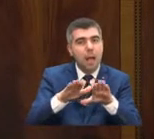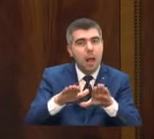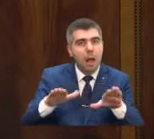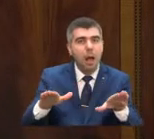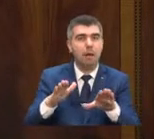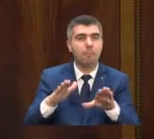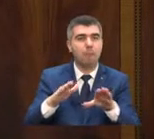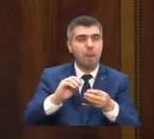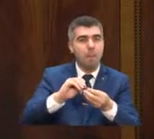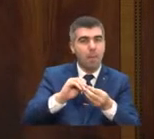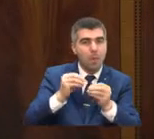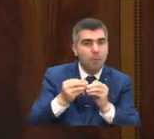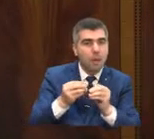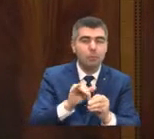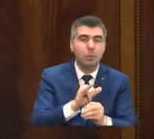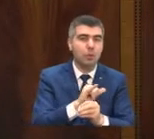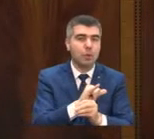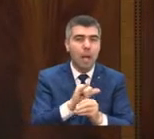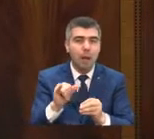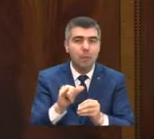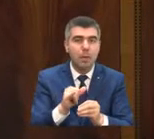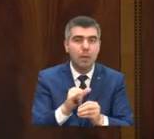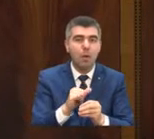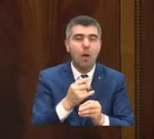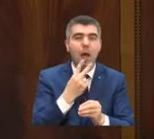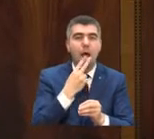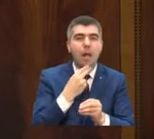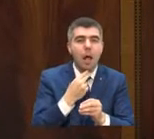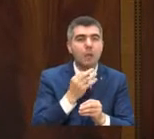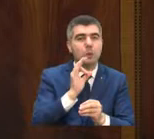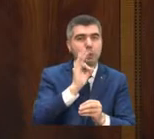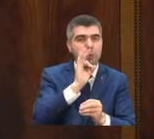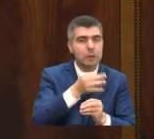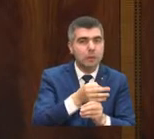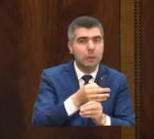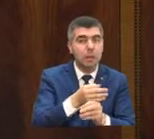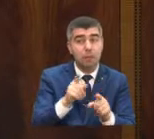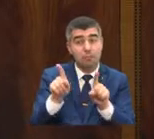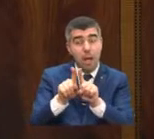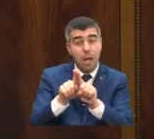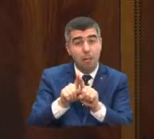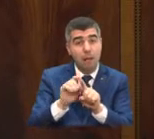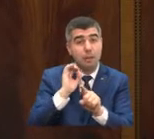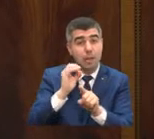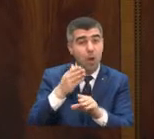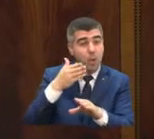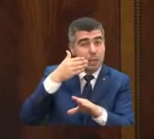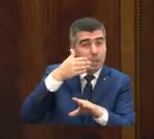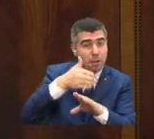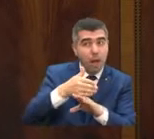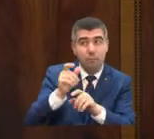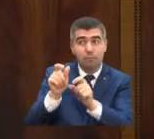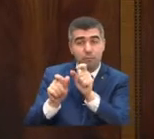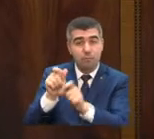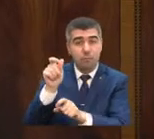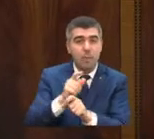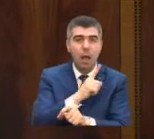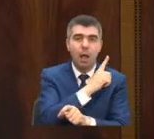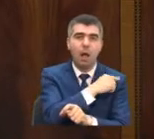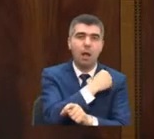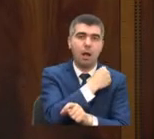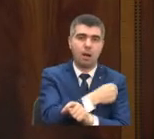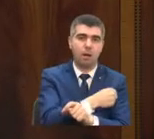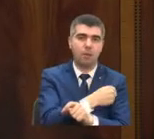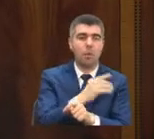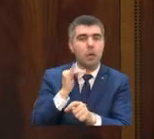هذا المنطلق وبالرغم من المساعي الإرهابي الهدامة التي تظهر بين الفينة والأخرى، ستستمر بلادنا تحت